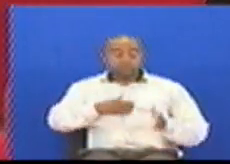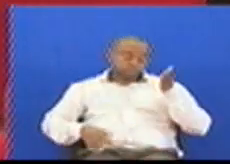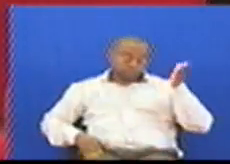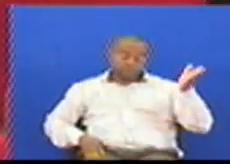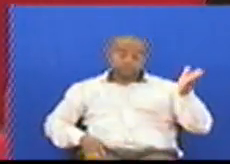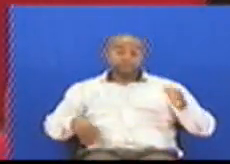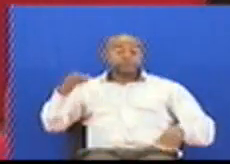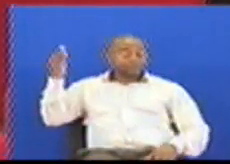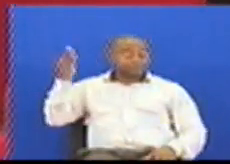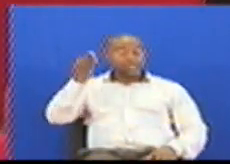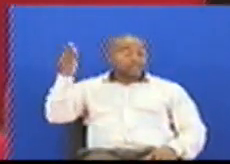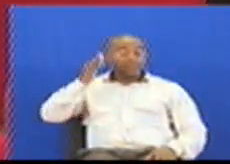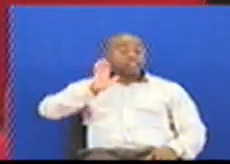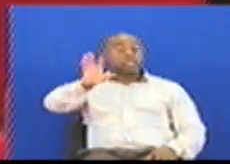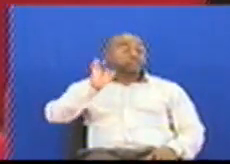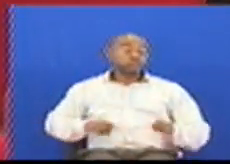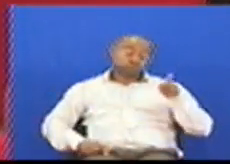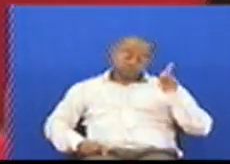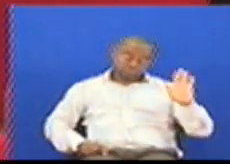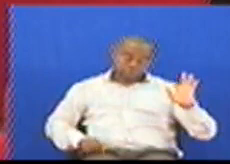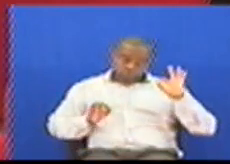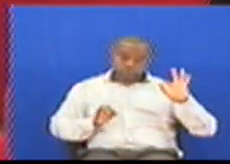nzuri, niwapongeze wasaidizi wake,